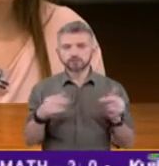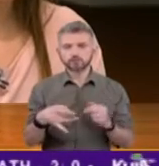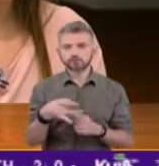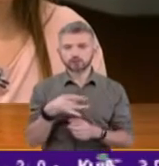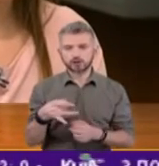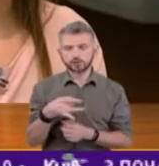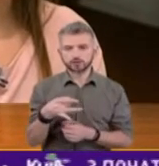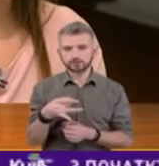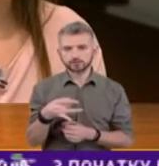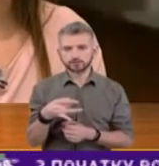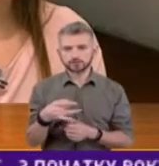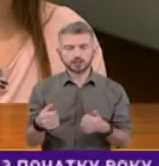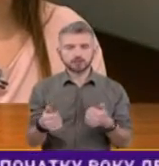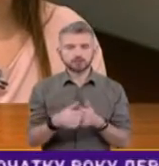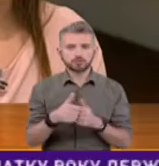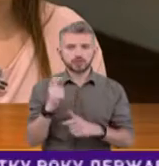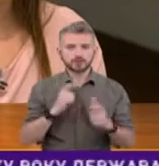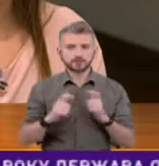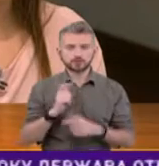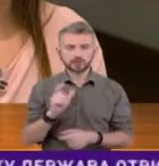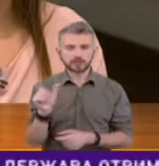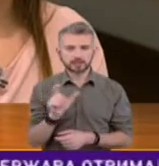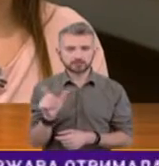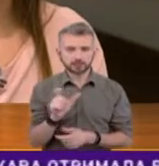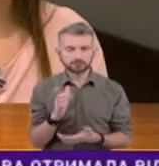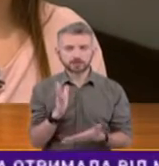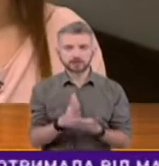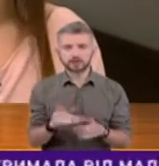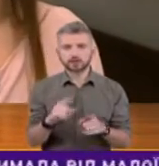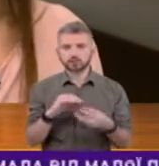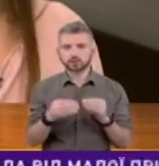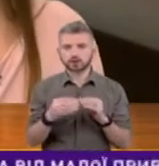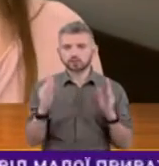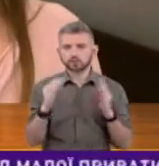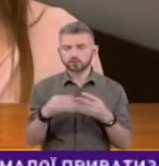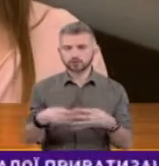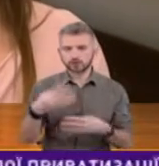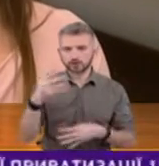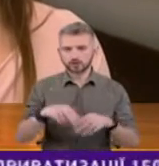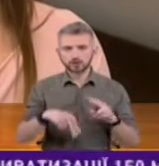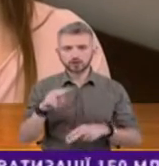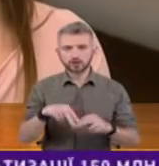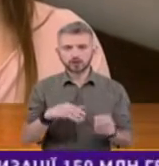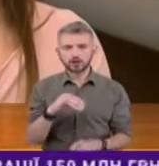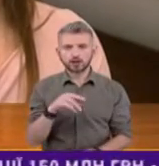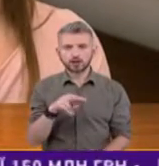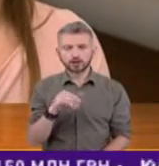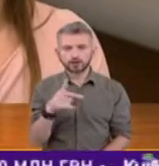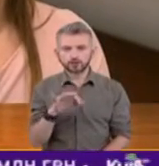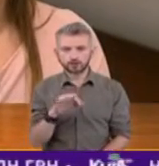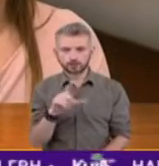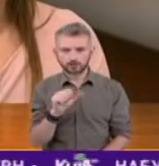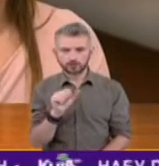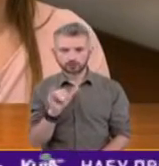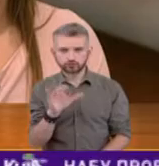районі біля Інституту хімії є такий проблемний будинок, строїть його Ліго Хаус. От, і